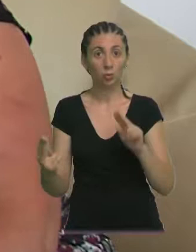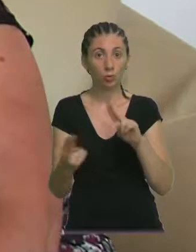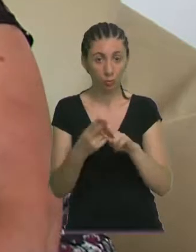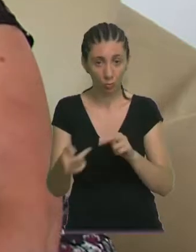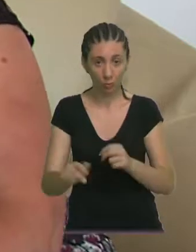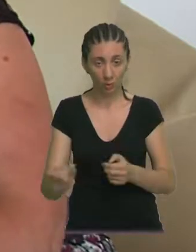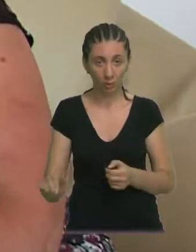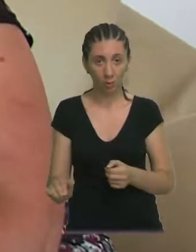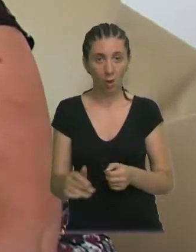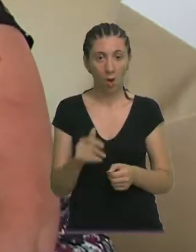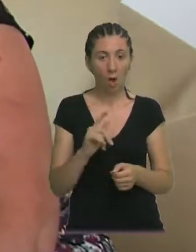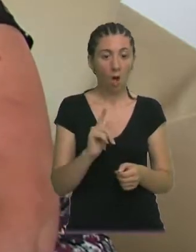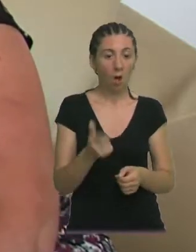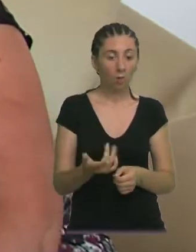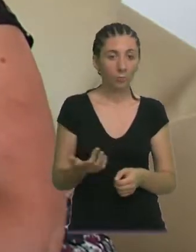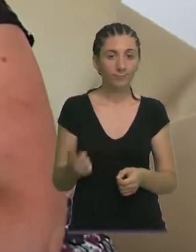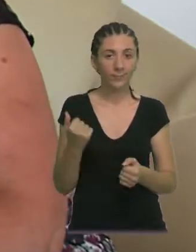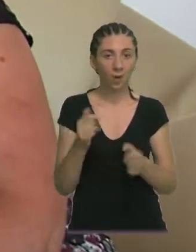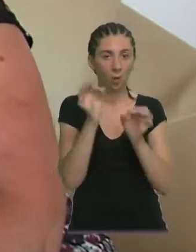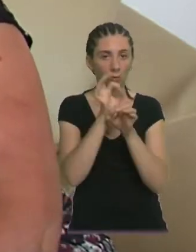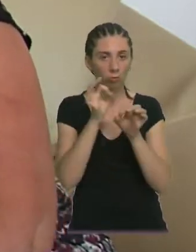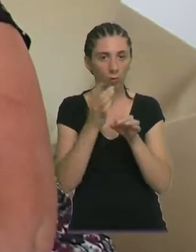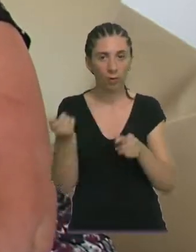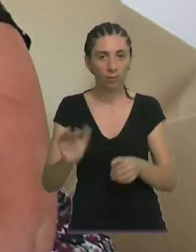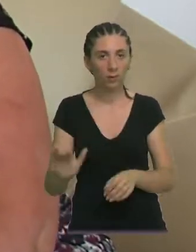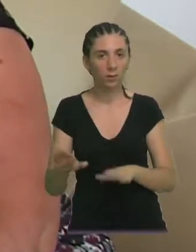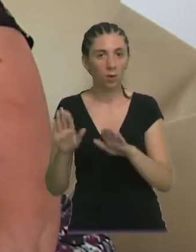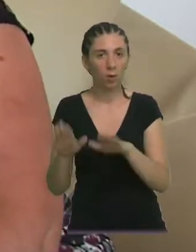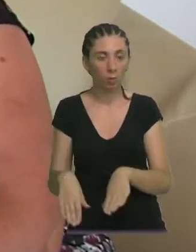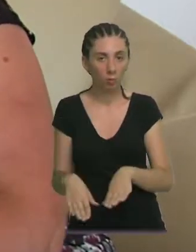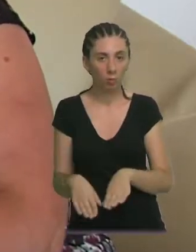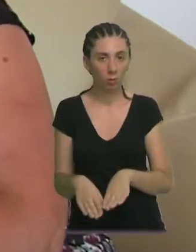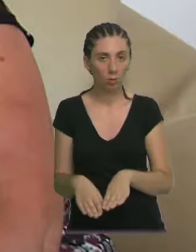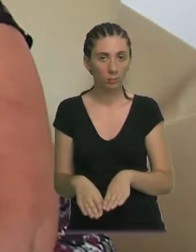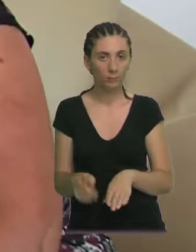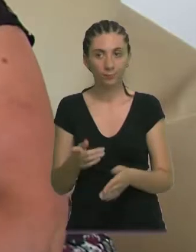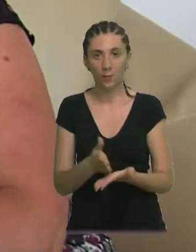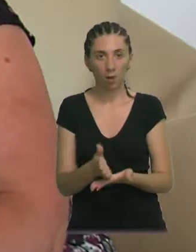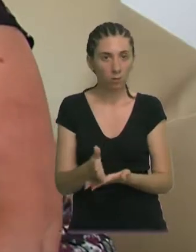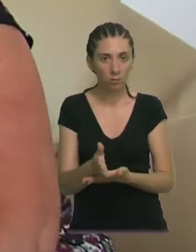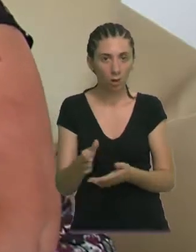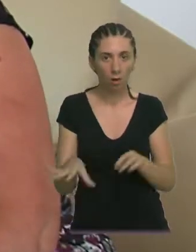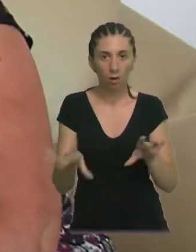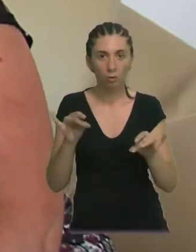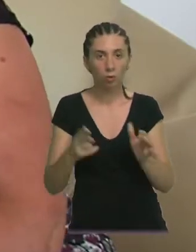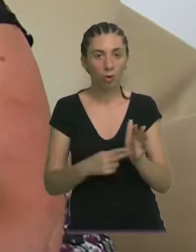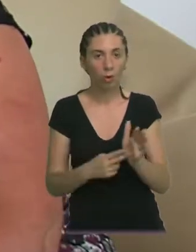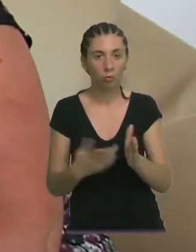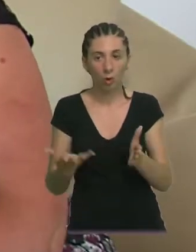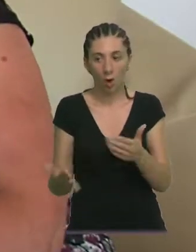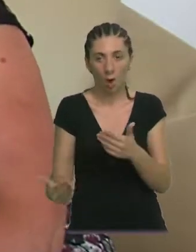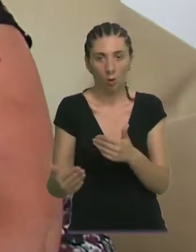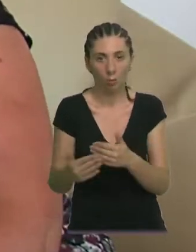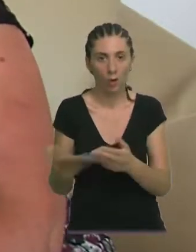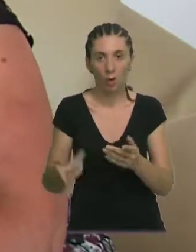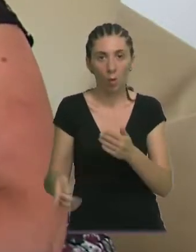se susreo s njima, toliko si u jednu ruku žalostan kad ti ta djeca ostanu. Snalaziš se, iznalaziš načine kako im